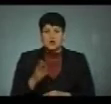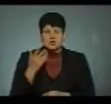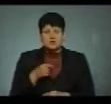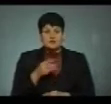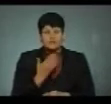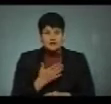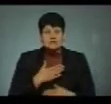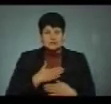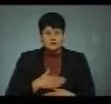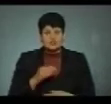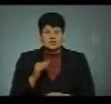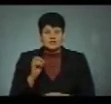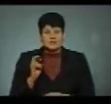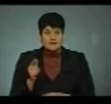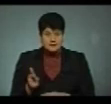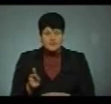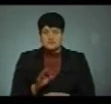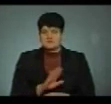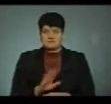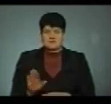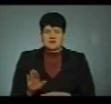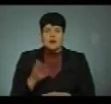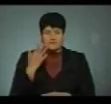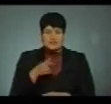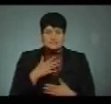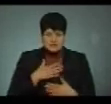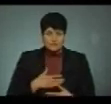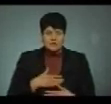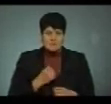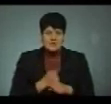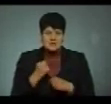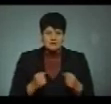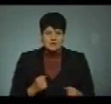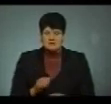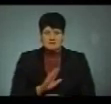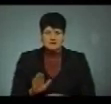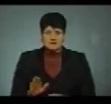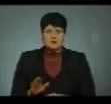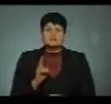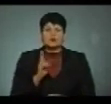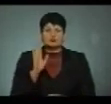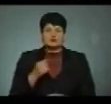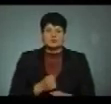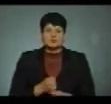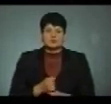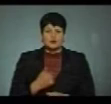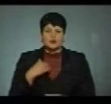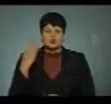задоволені ЖКХ? Ні. Чи ви задоволені працевлаштуванням? Ні. За кого будете голосувати? За